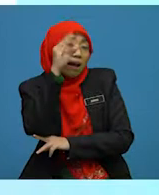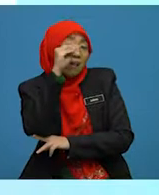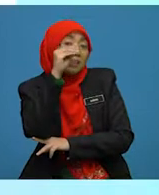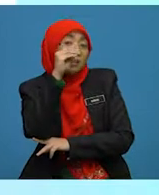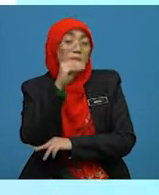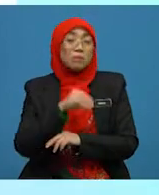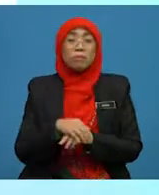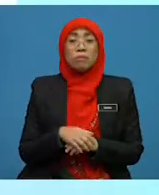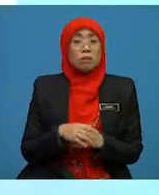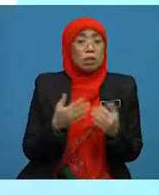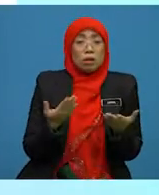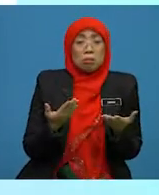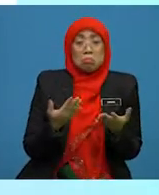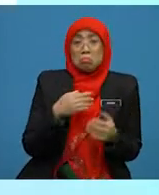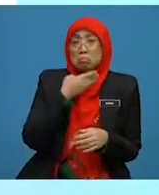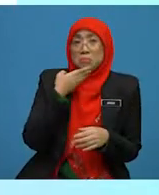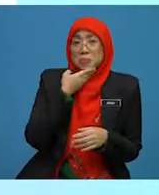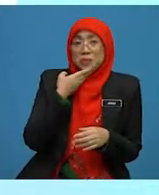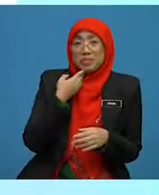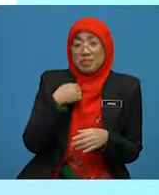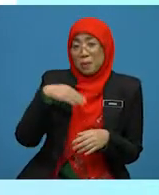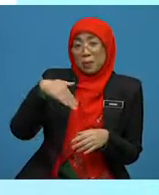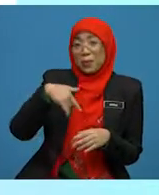muda dan belum berkahwin.